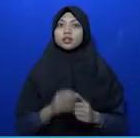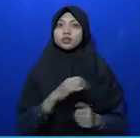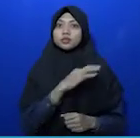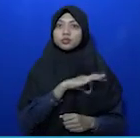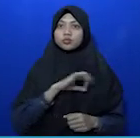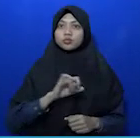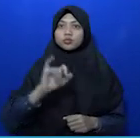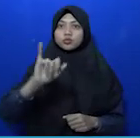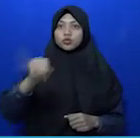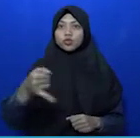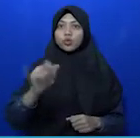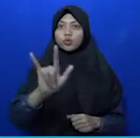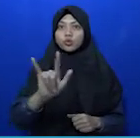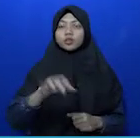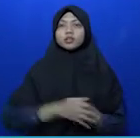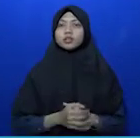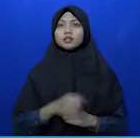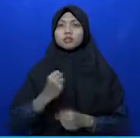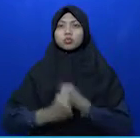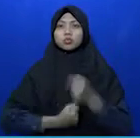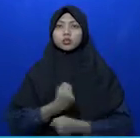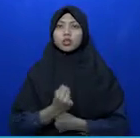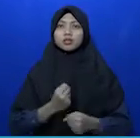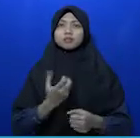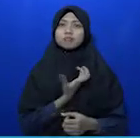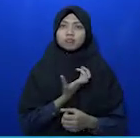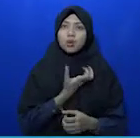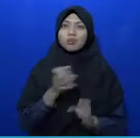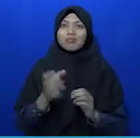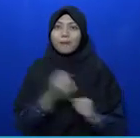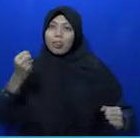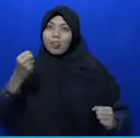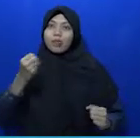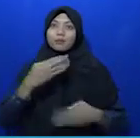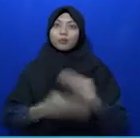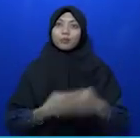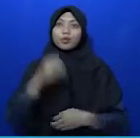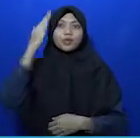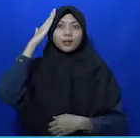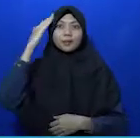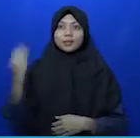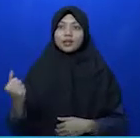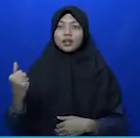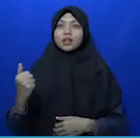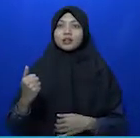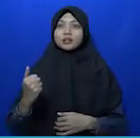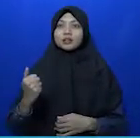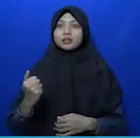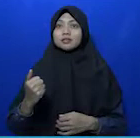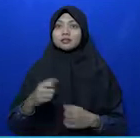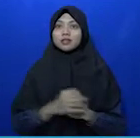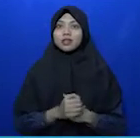Presiden JK terus berupaya untuk mengembalikan kedaulatan negara di berbagai